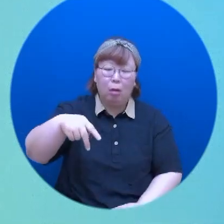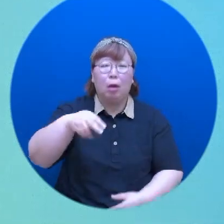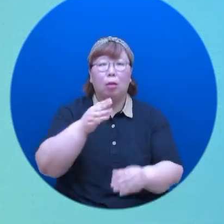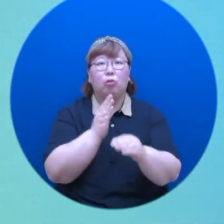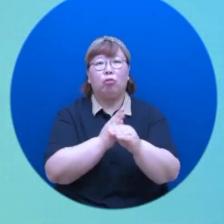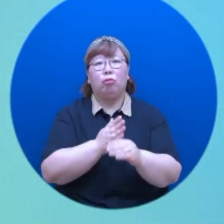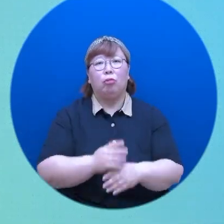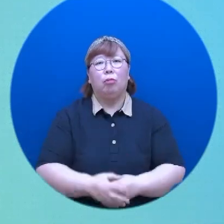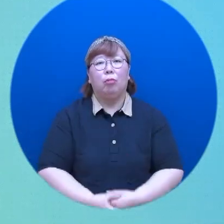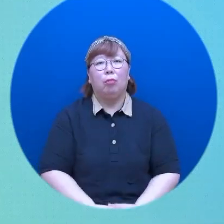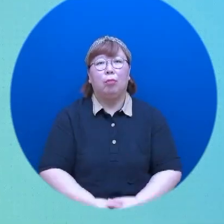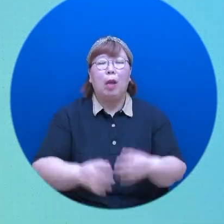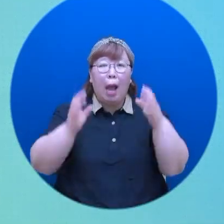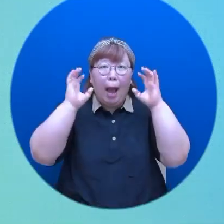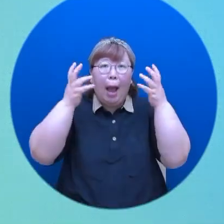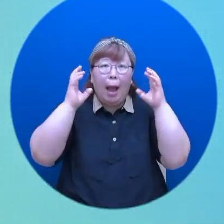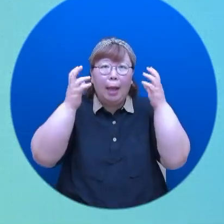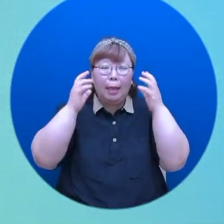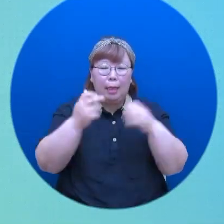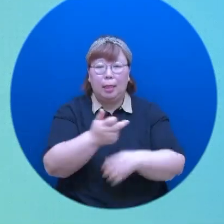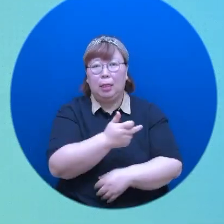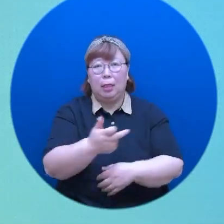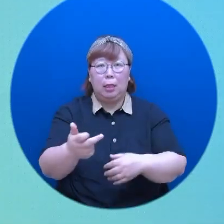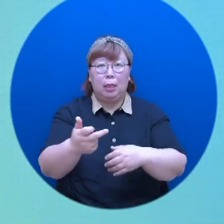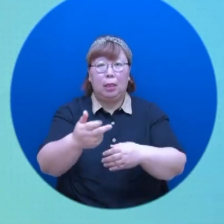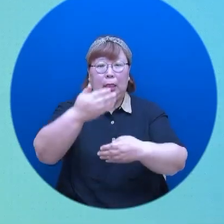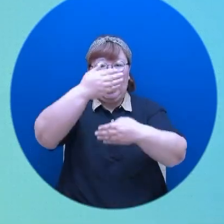아기가 커다란 장애물을 만났어요.